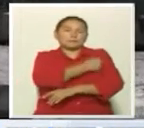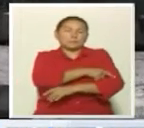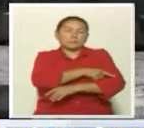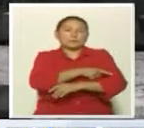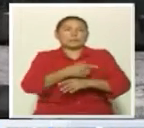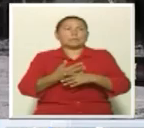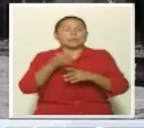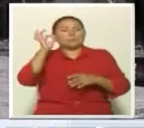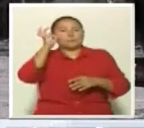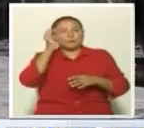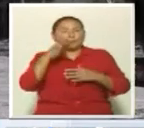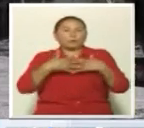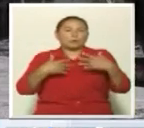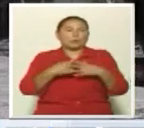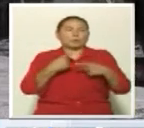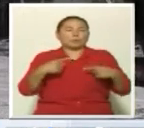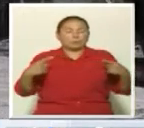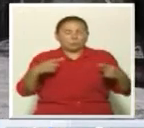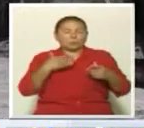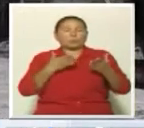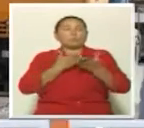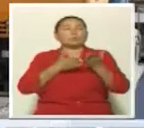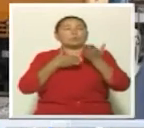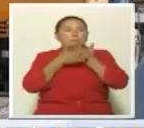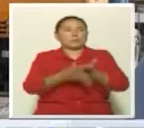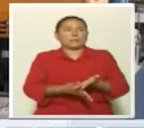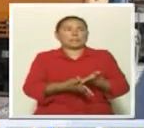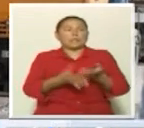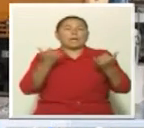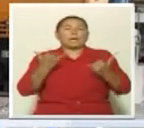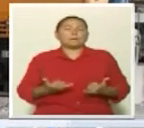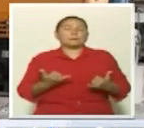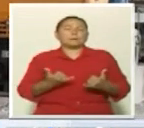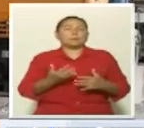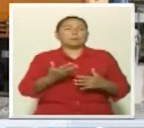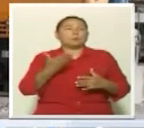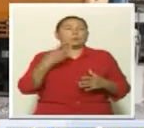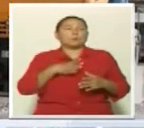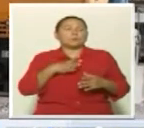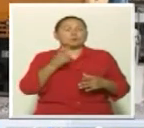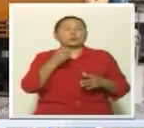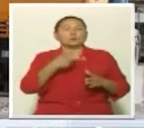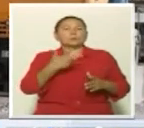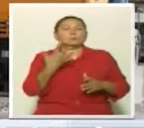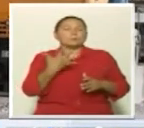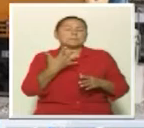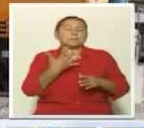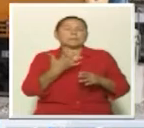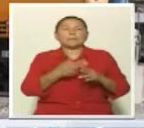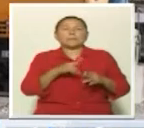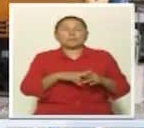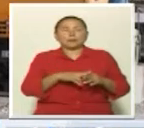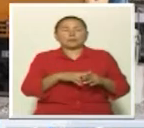тексеру, психологиялық қолдау және басқа да қызметтер көрсетіледі. Қазіргі таңда номер 43 мекемесінде 135 сотталған жаза мерзімін